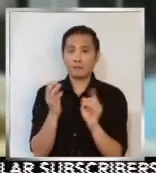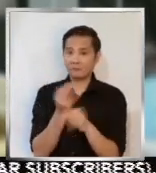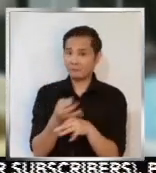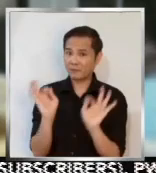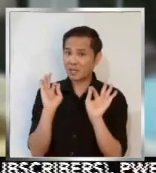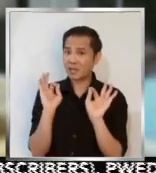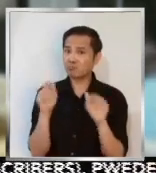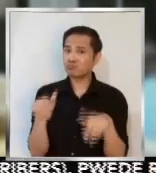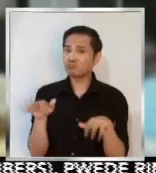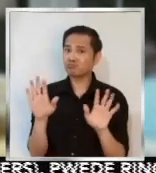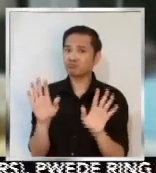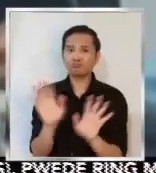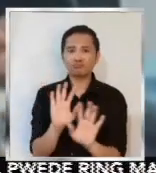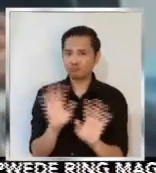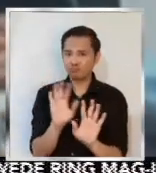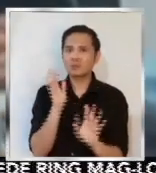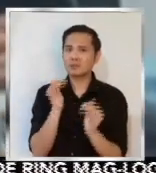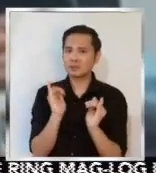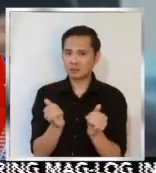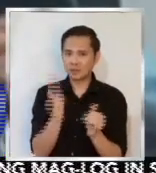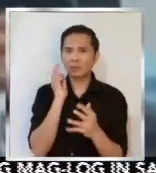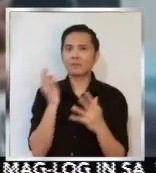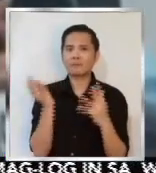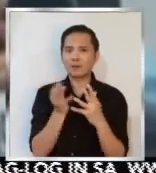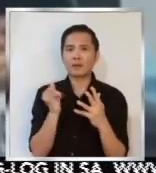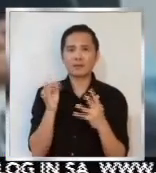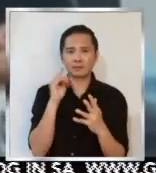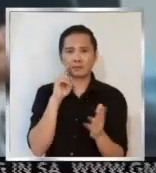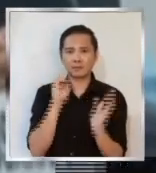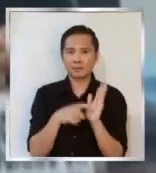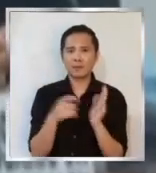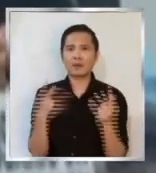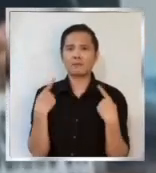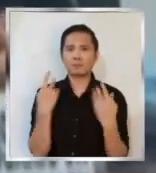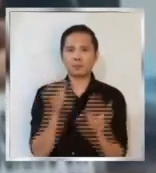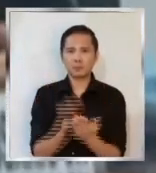cause ng Department of Justice. Mav Gonzalez, nakatutok, 24 oras.